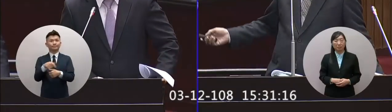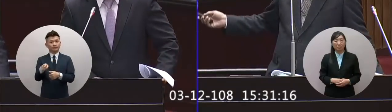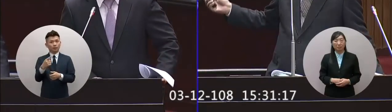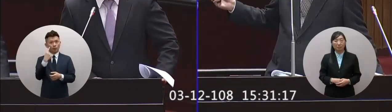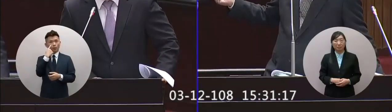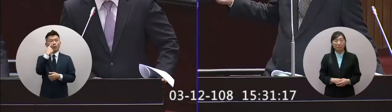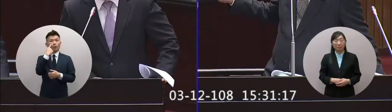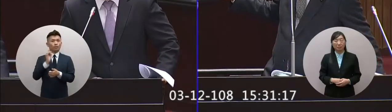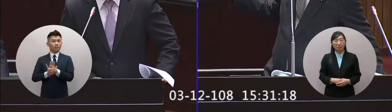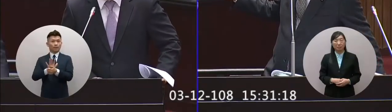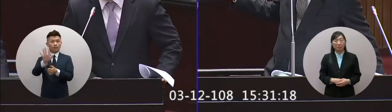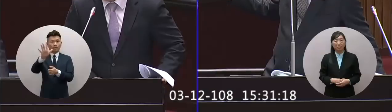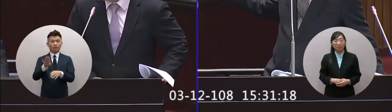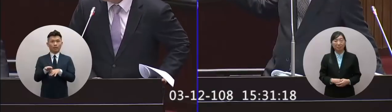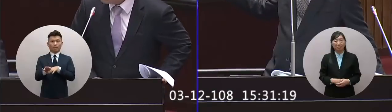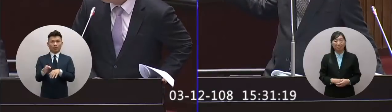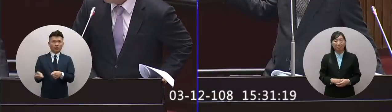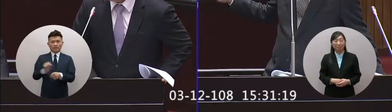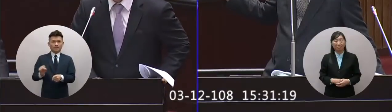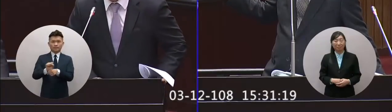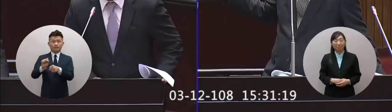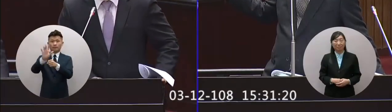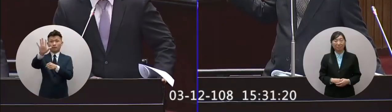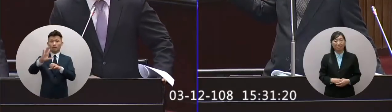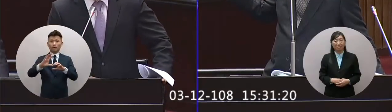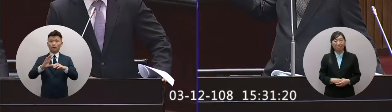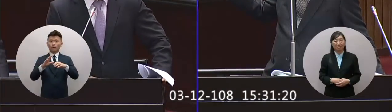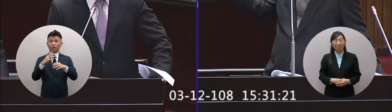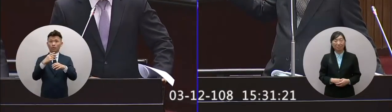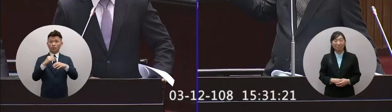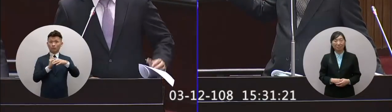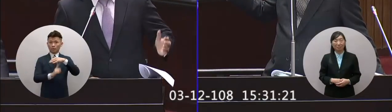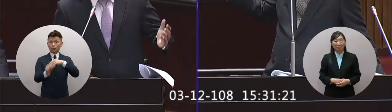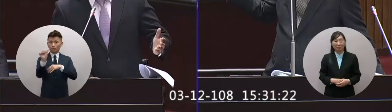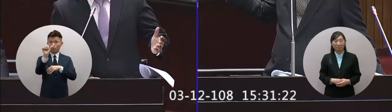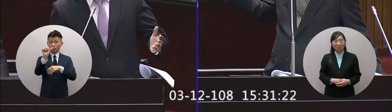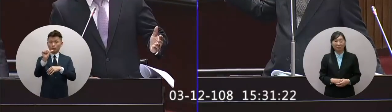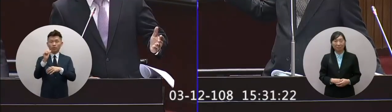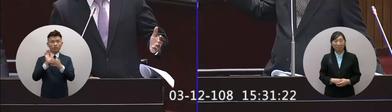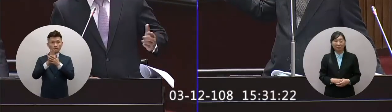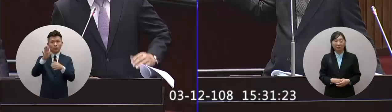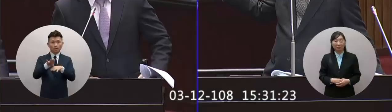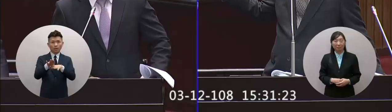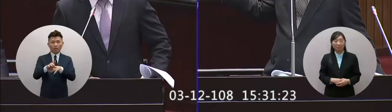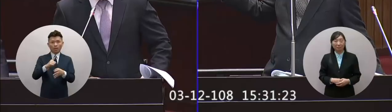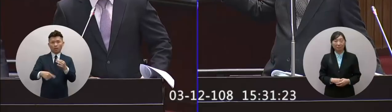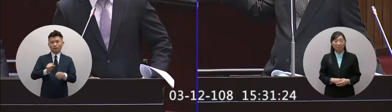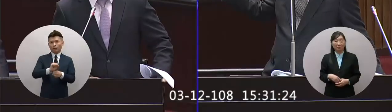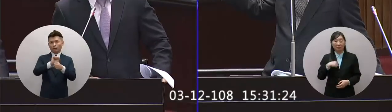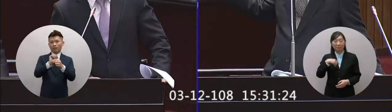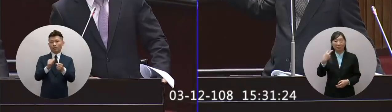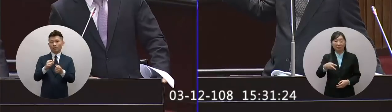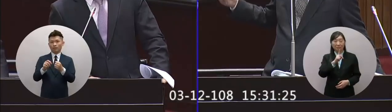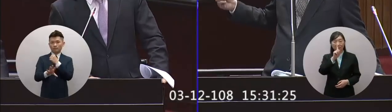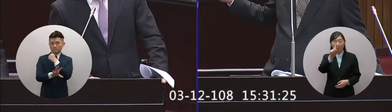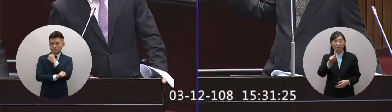当显著。当然车一直增加了，以国道5号来讲啊，越做未来车子越多哈，我们还是要有一些根本的